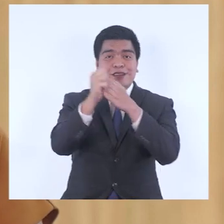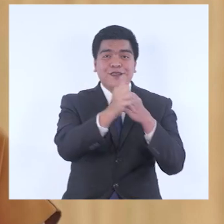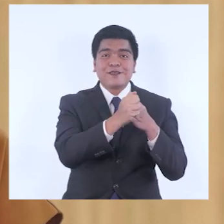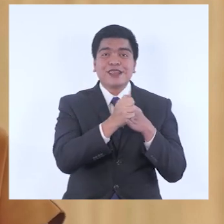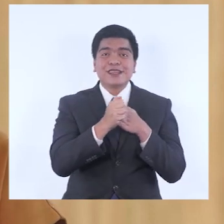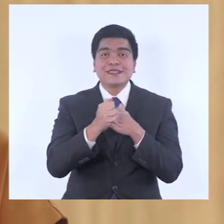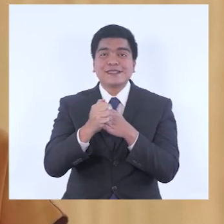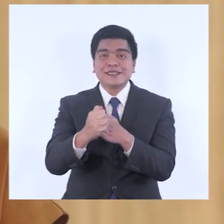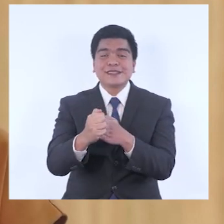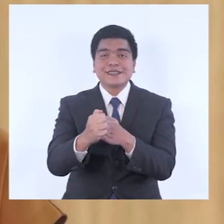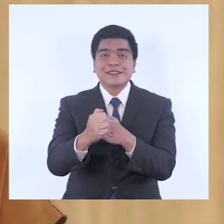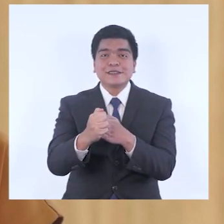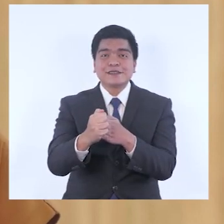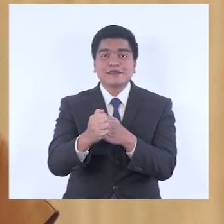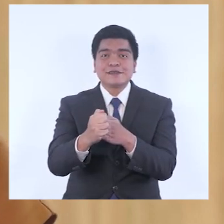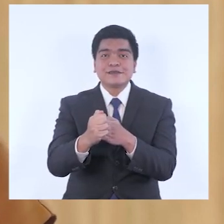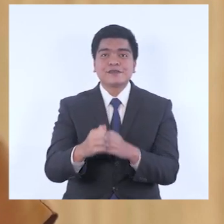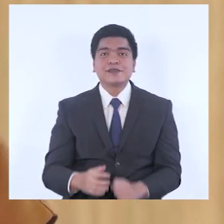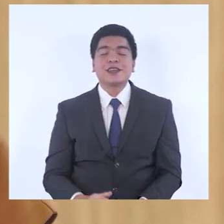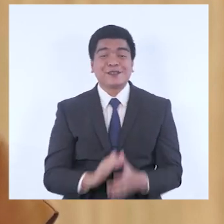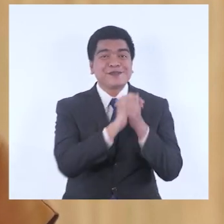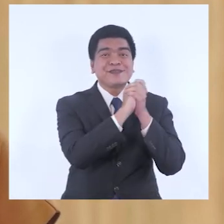My congratulations to all